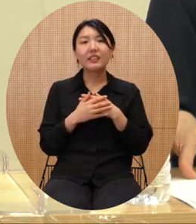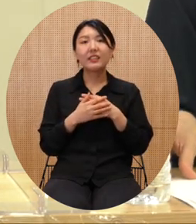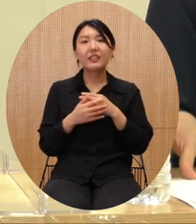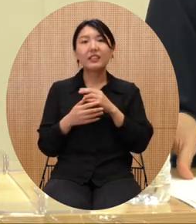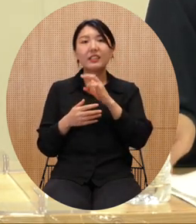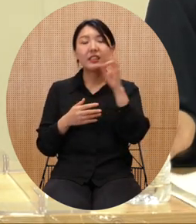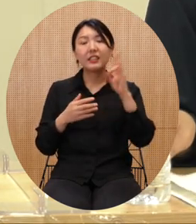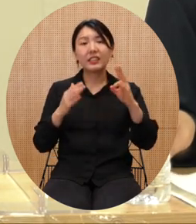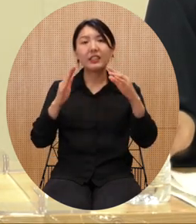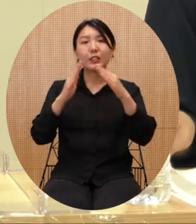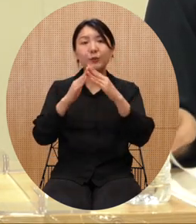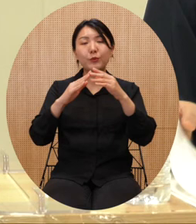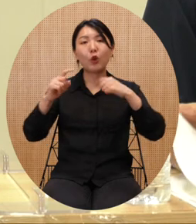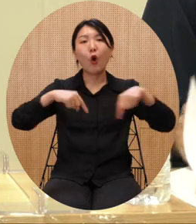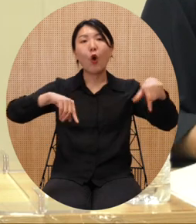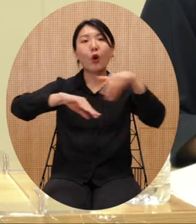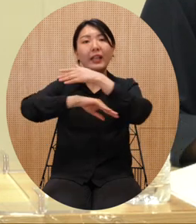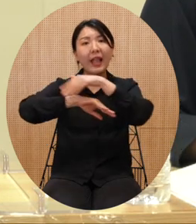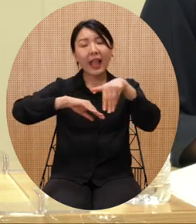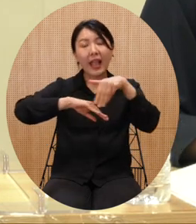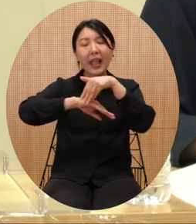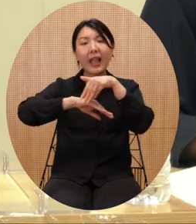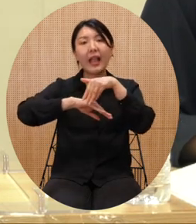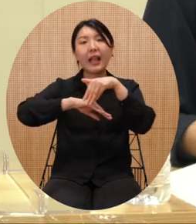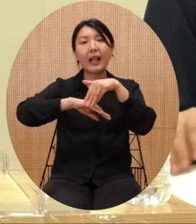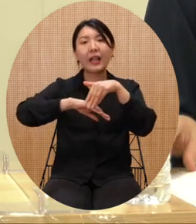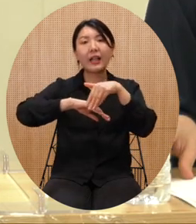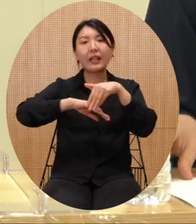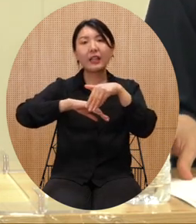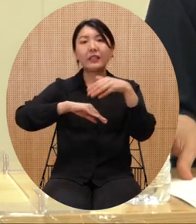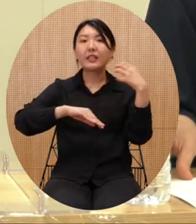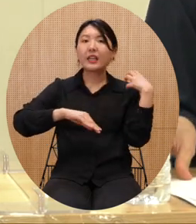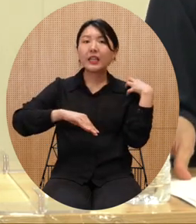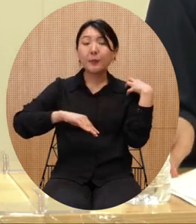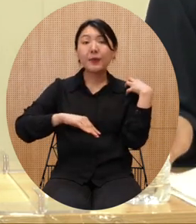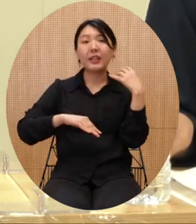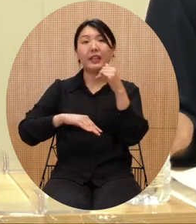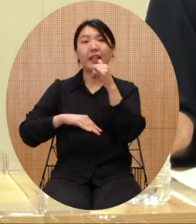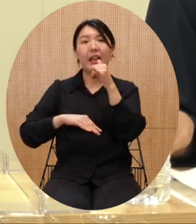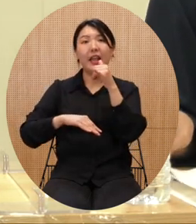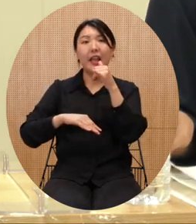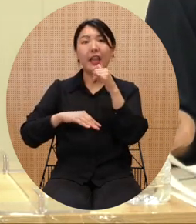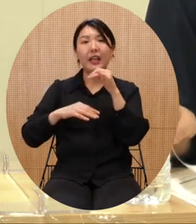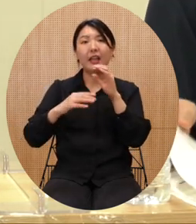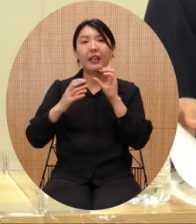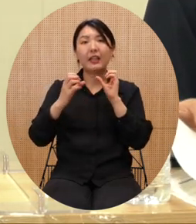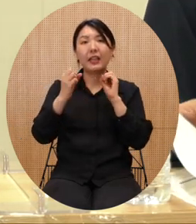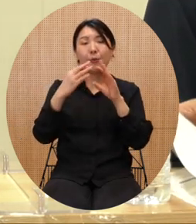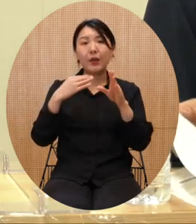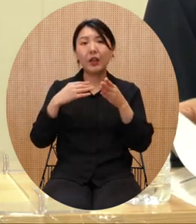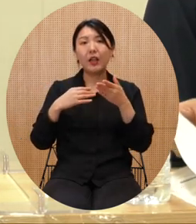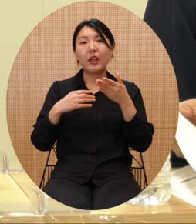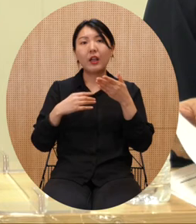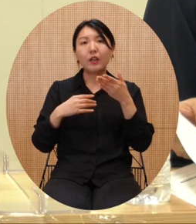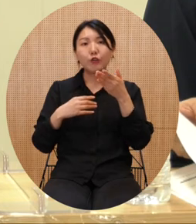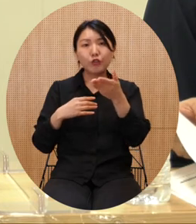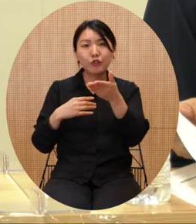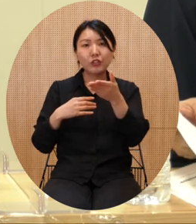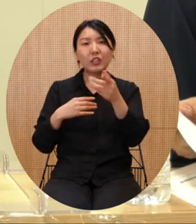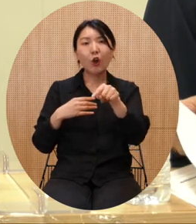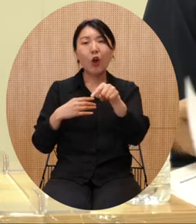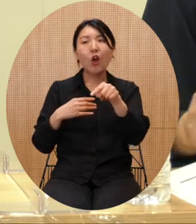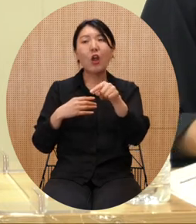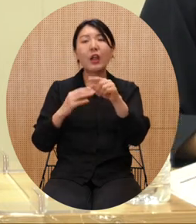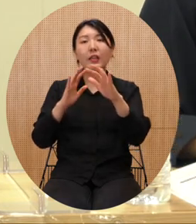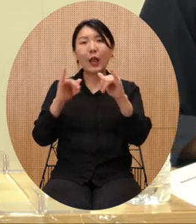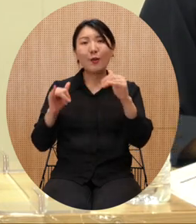더불어서 우리 시흥시 주택 정책에 대해서 이제 좀 책임 있게 답변을 해주셔야